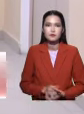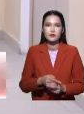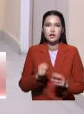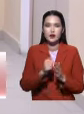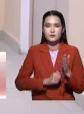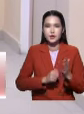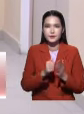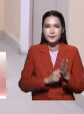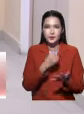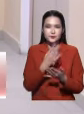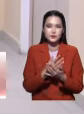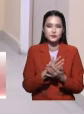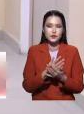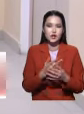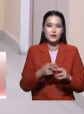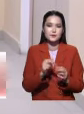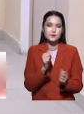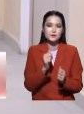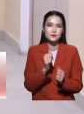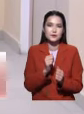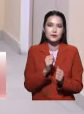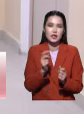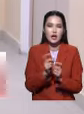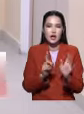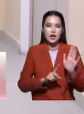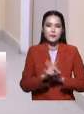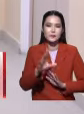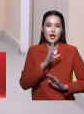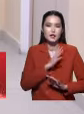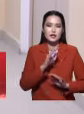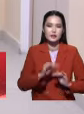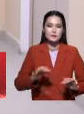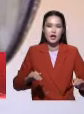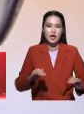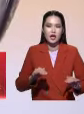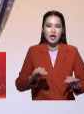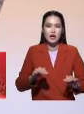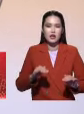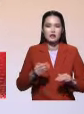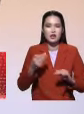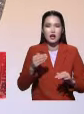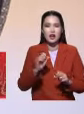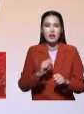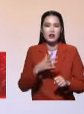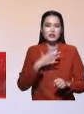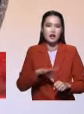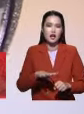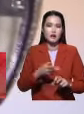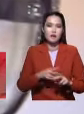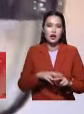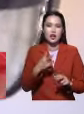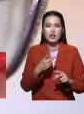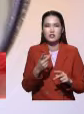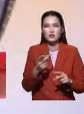жаңағыдай солардың кесірінен басталды деген бір екі бала бар. Алмасты мен Мадияр деген бала. Әр түрлі версиялар бар бұл